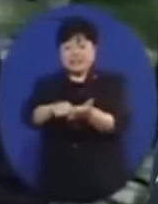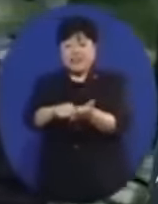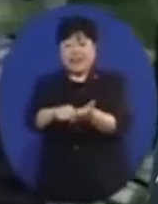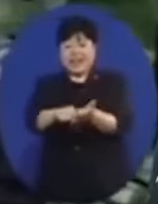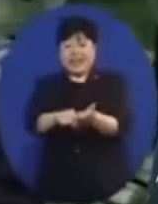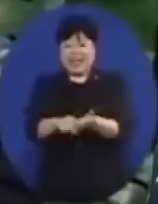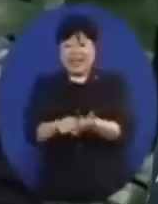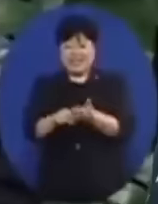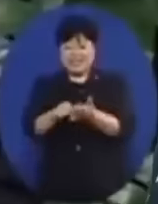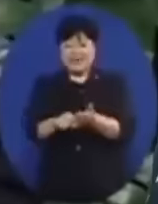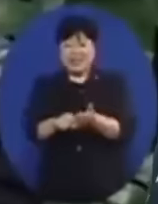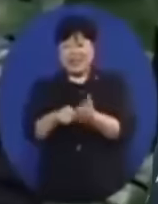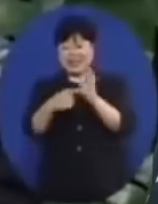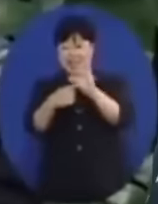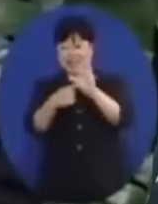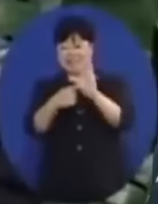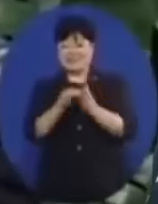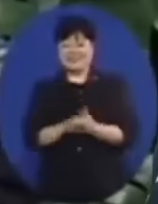나왔습니다. 지우개.